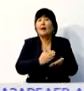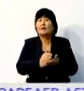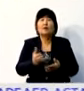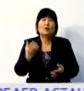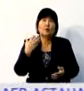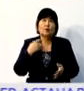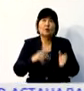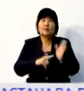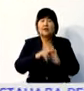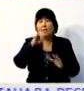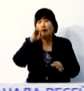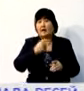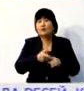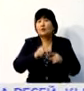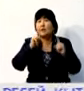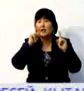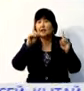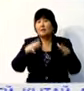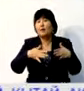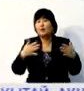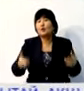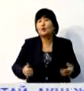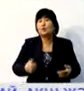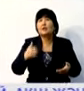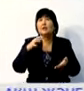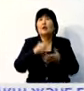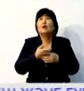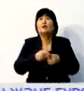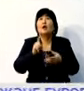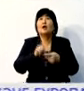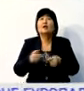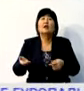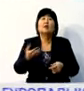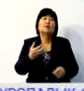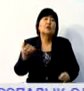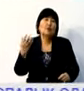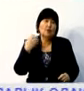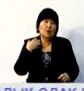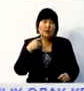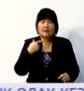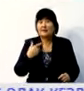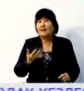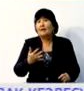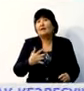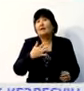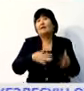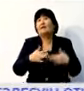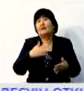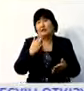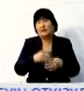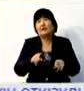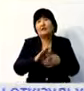Қызылордадан шыққан Қазақстанда өте танымал, зор беделге ие, соның арқасында Қызылорда дегенде елең ететіндей жағдайға жетіп